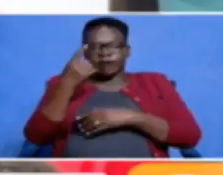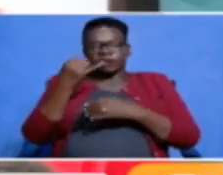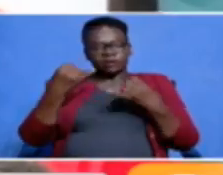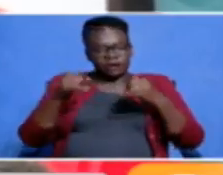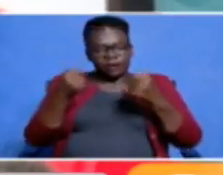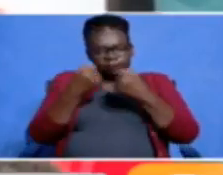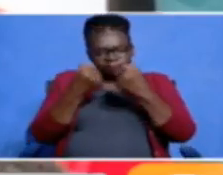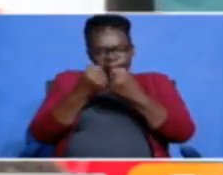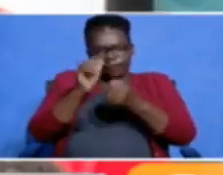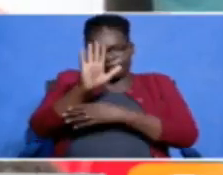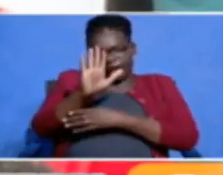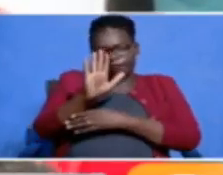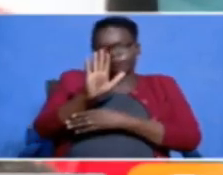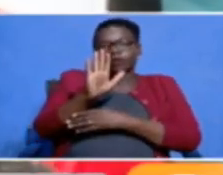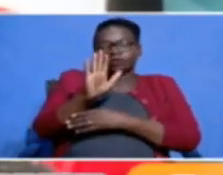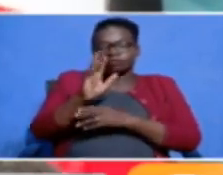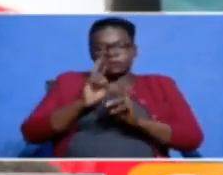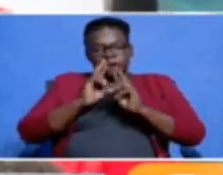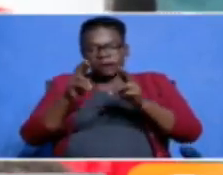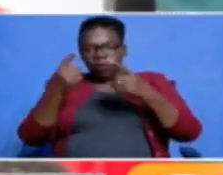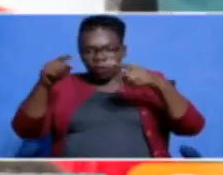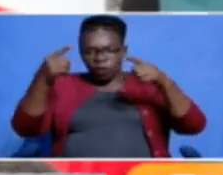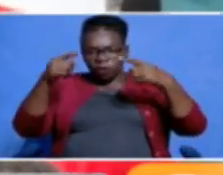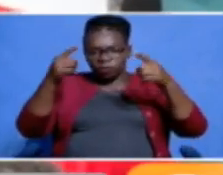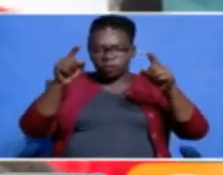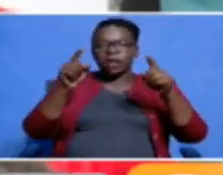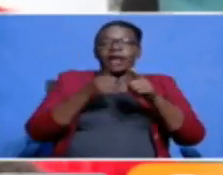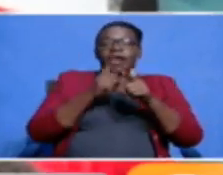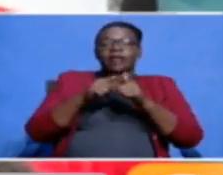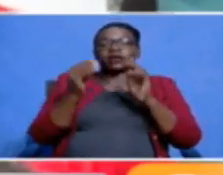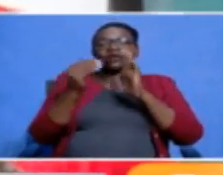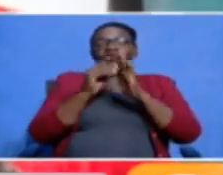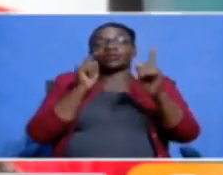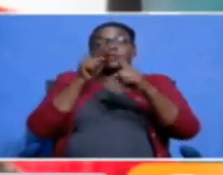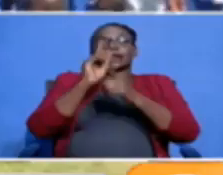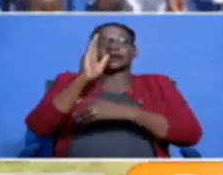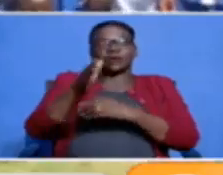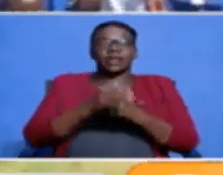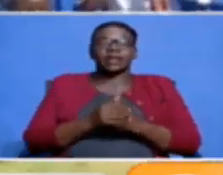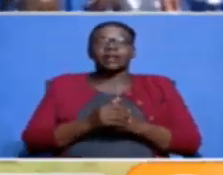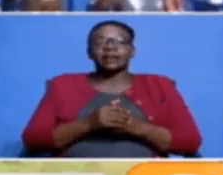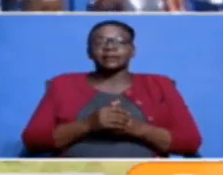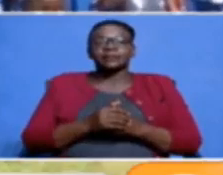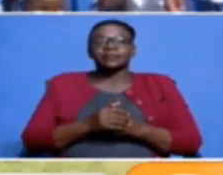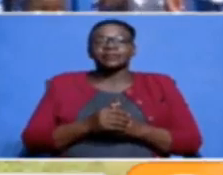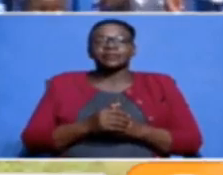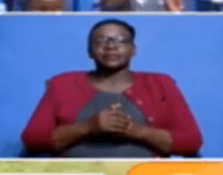mechi tano za kwanza tupate matokeo mazuri, and then tutaset targets kama team. Nadhani